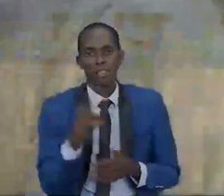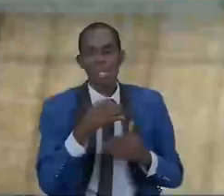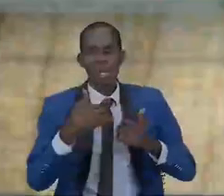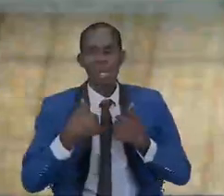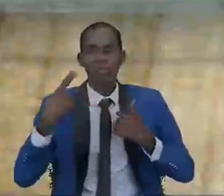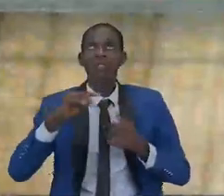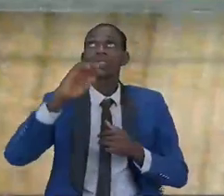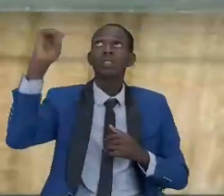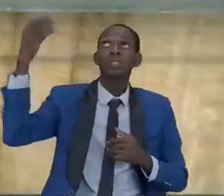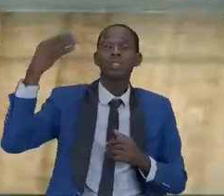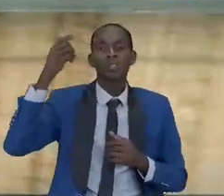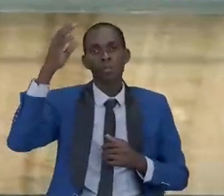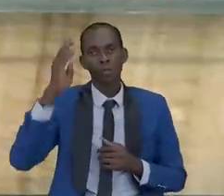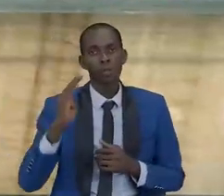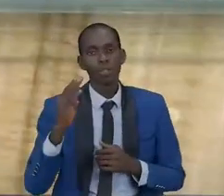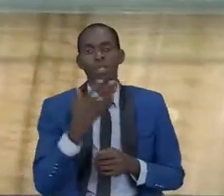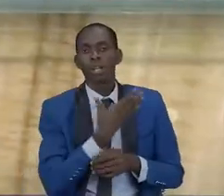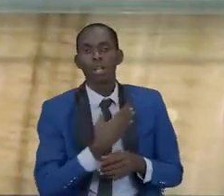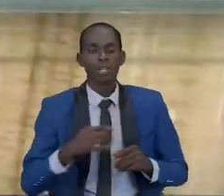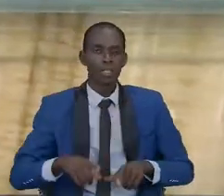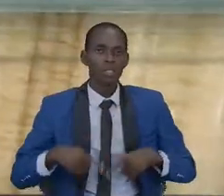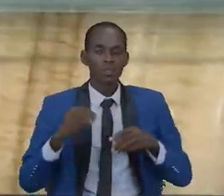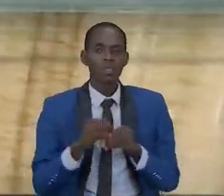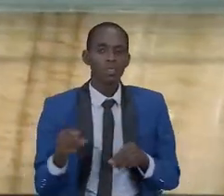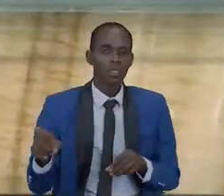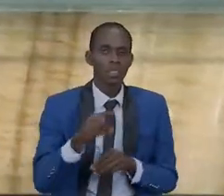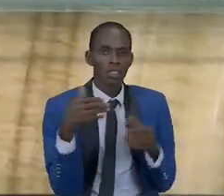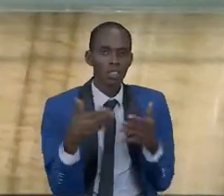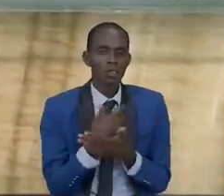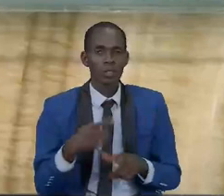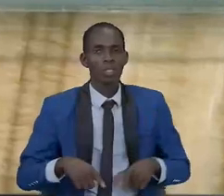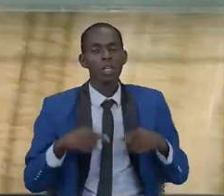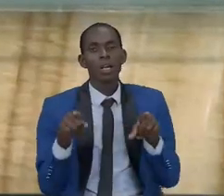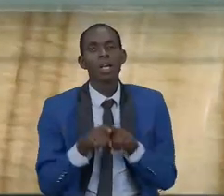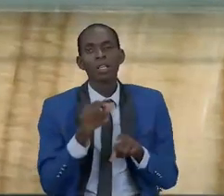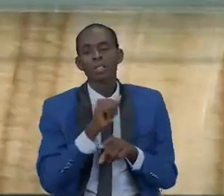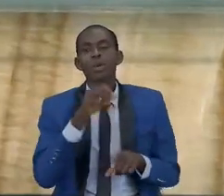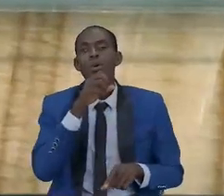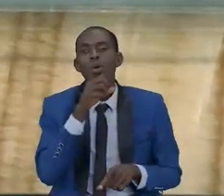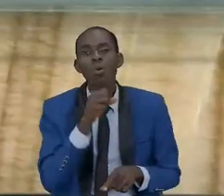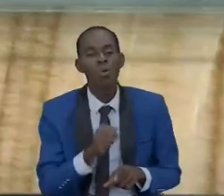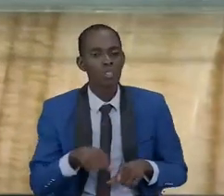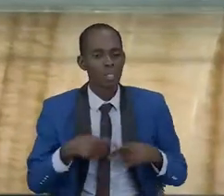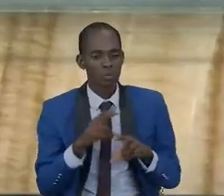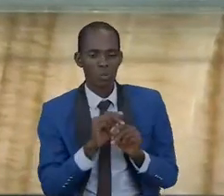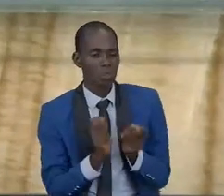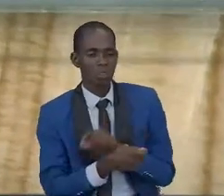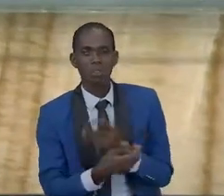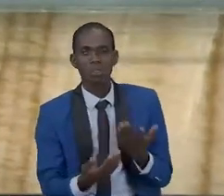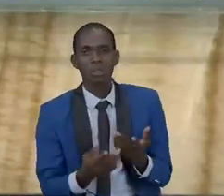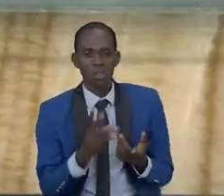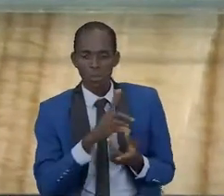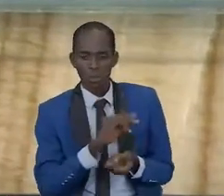et ils vivent dans la dans la nouvelle vie comme dans l'ancienne vie pas de changement pas de